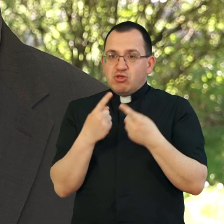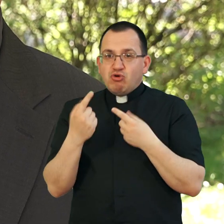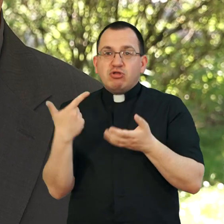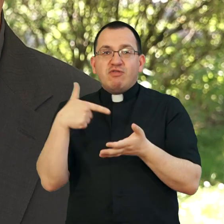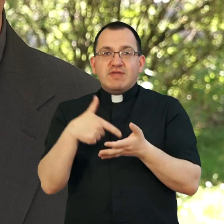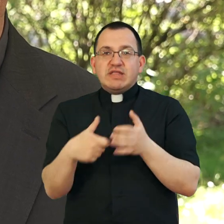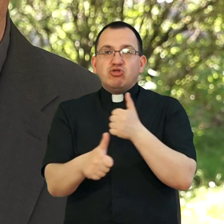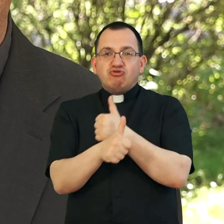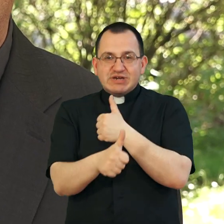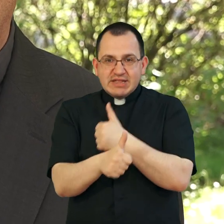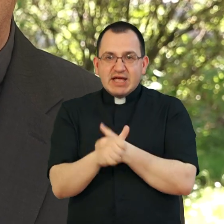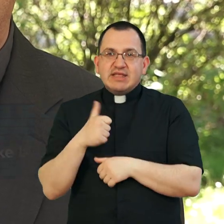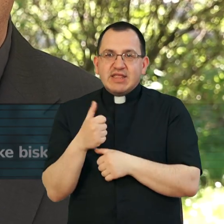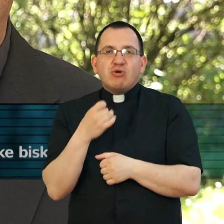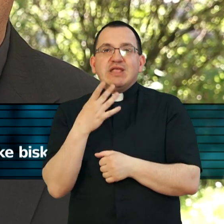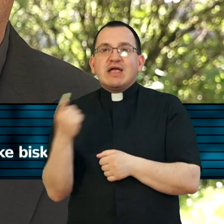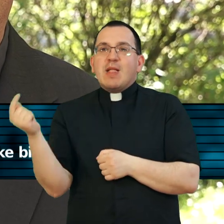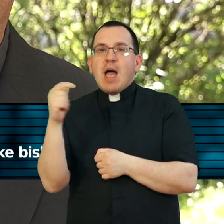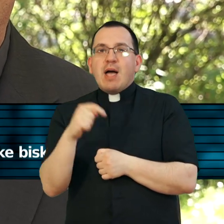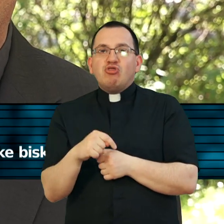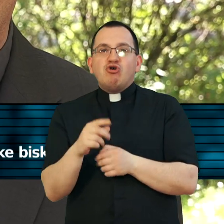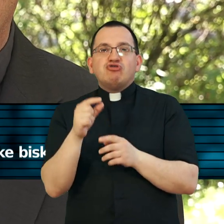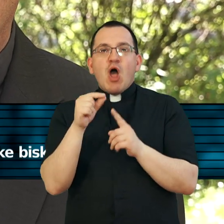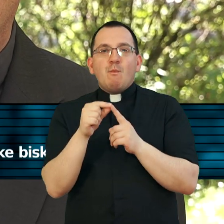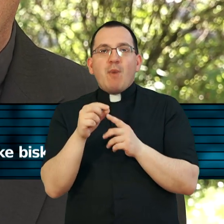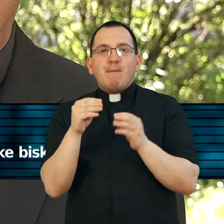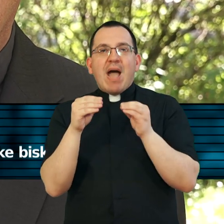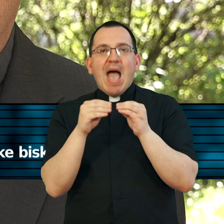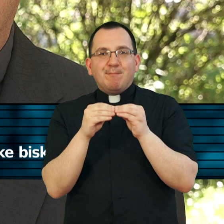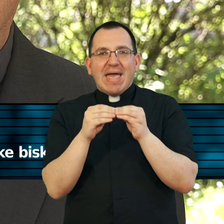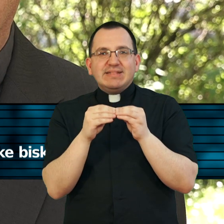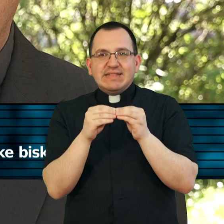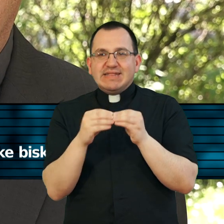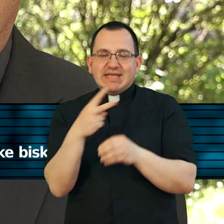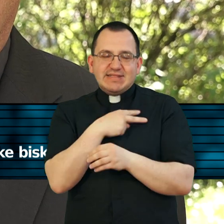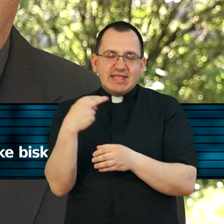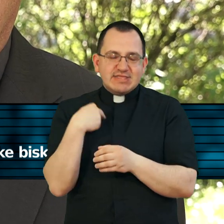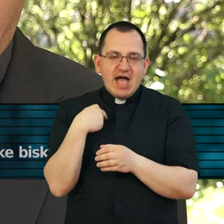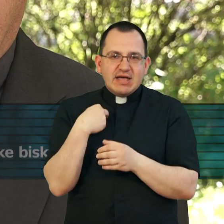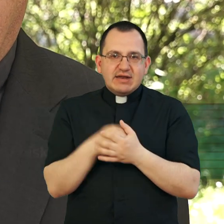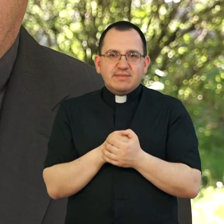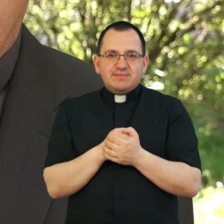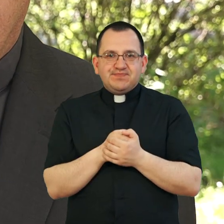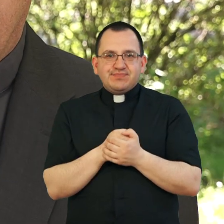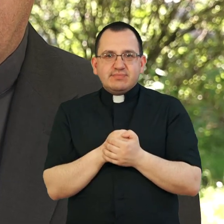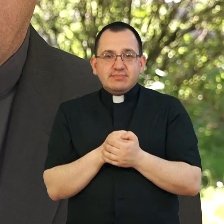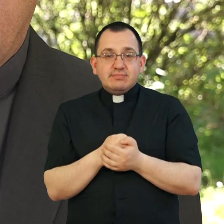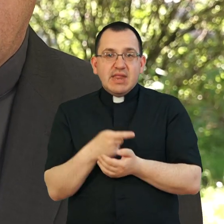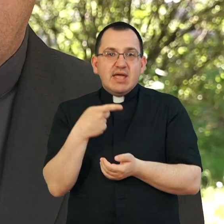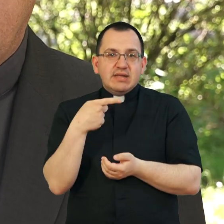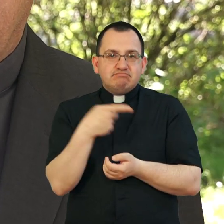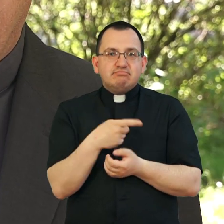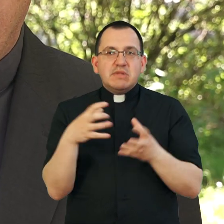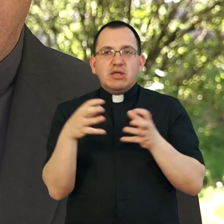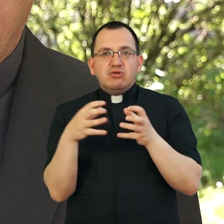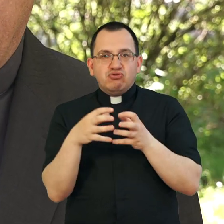2011. godine prigodom pastoralnog posjeta pape Benedikta 16. Zagrebu i taj susret